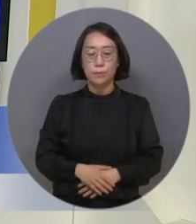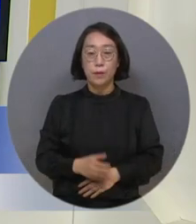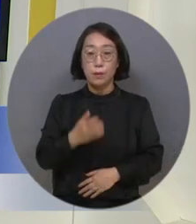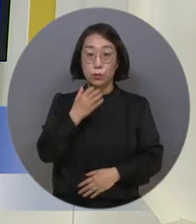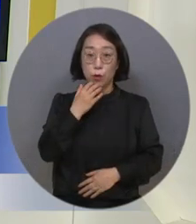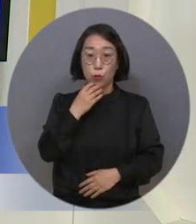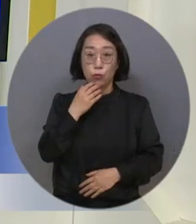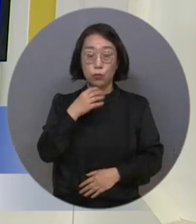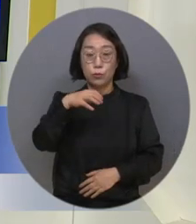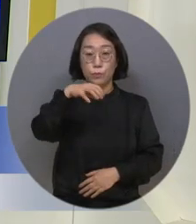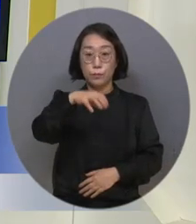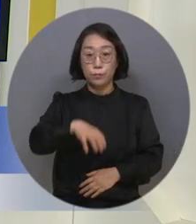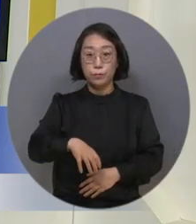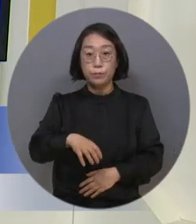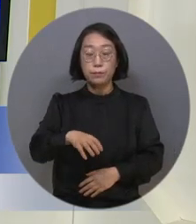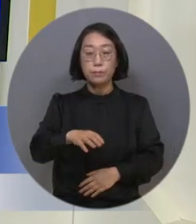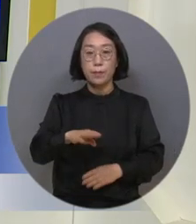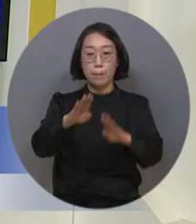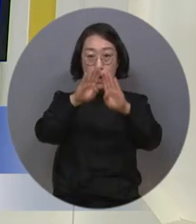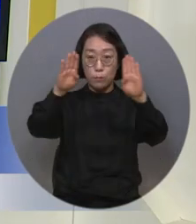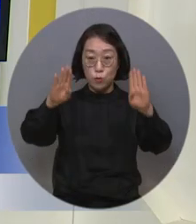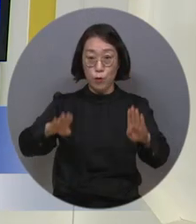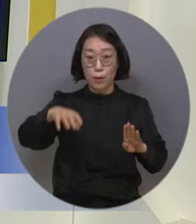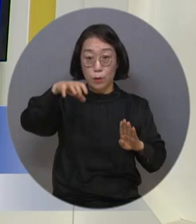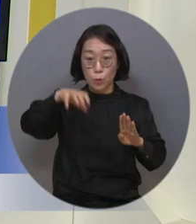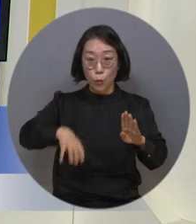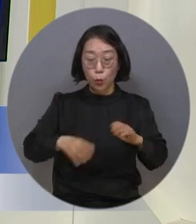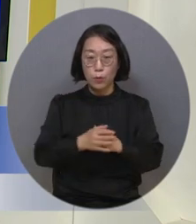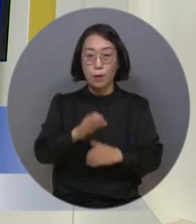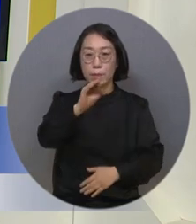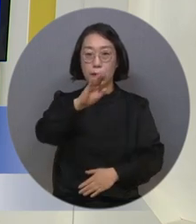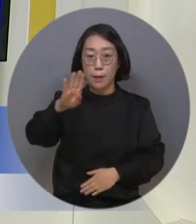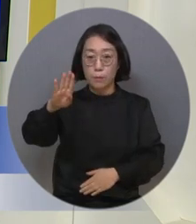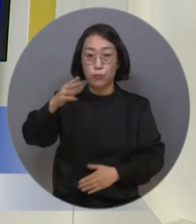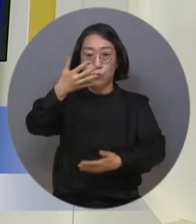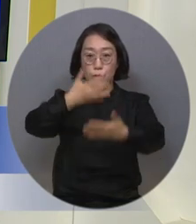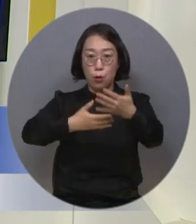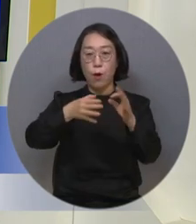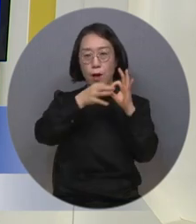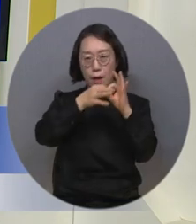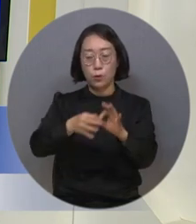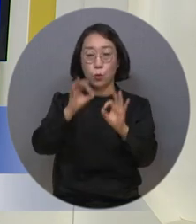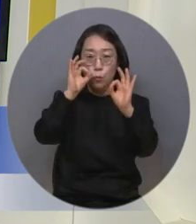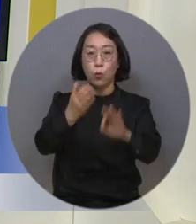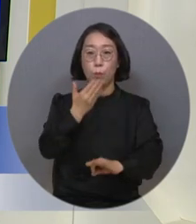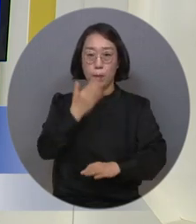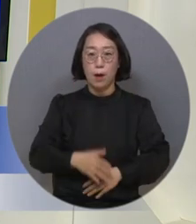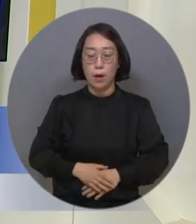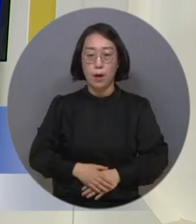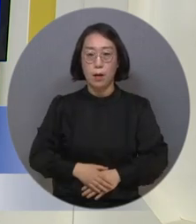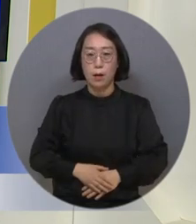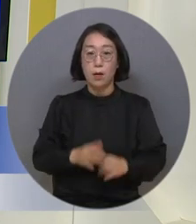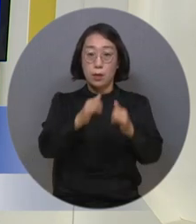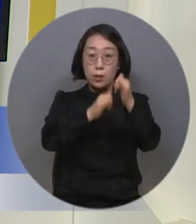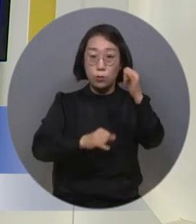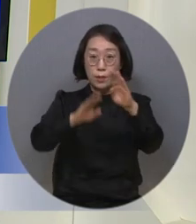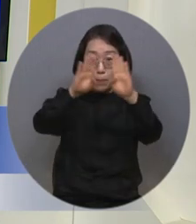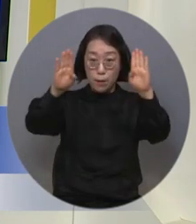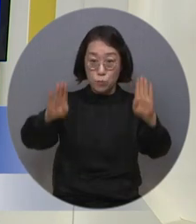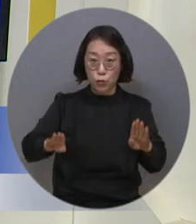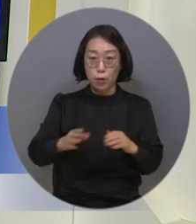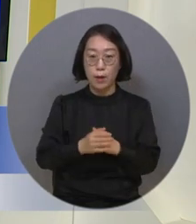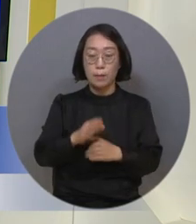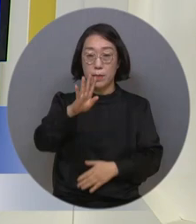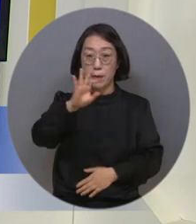서울 역사 박물관 배리어프리 영화관이 올해도 이어집니다. 서울 역사 박물관은 배리어프리 위원회와